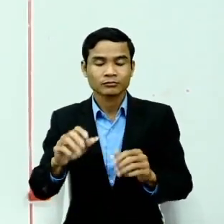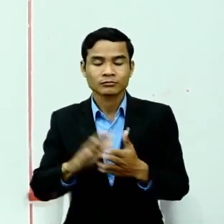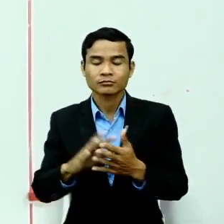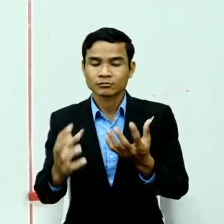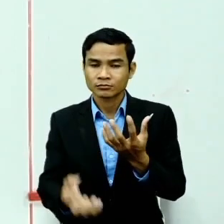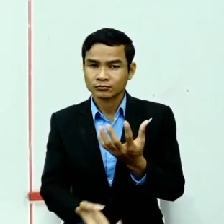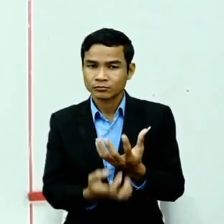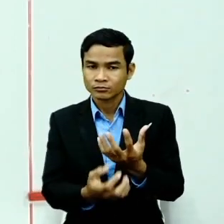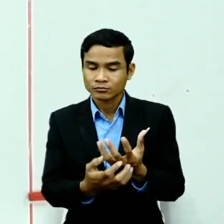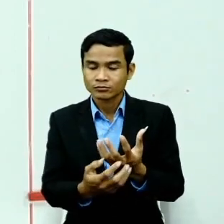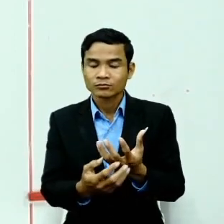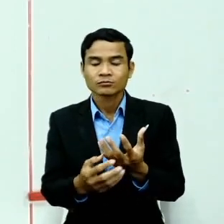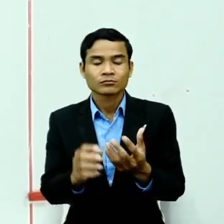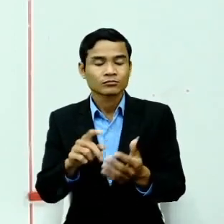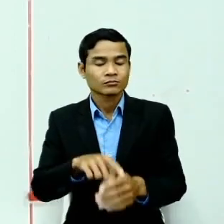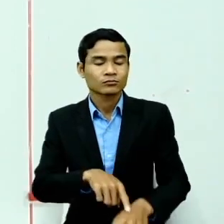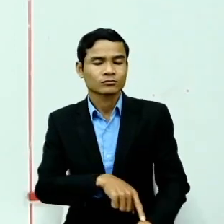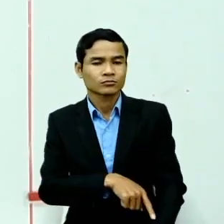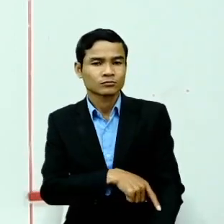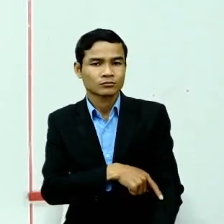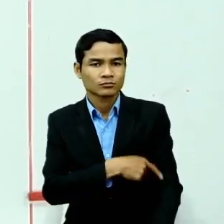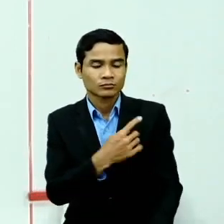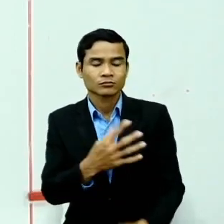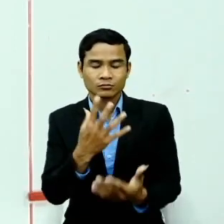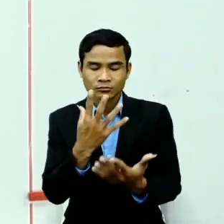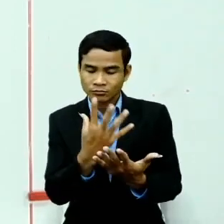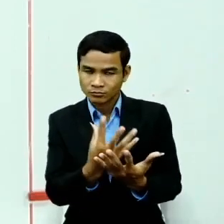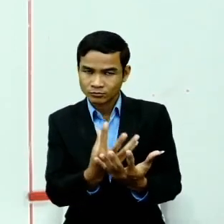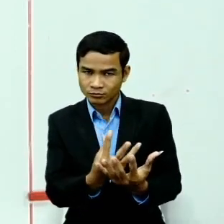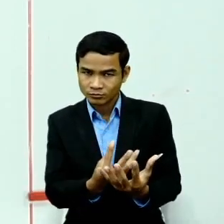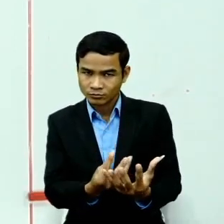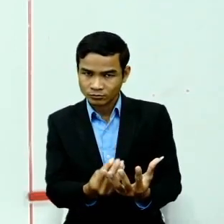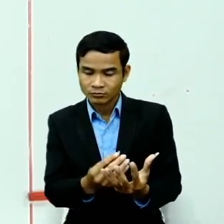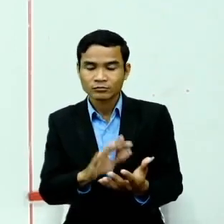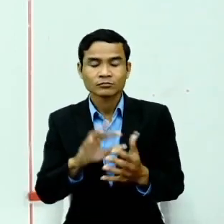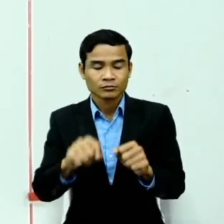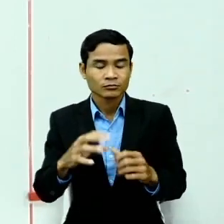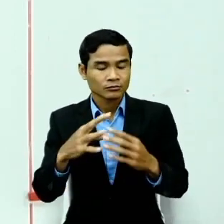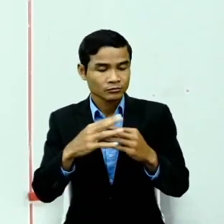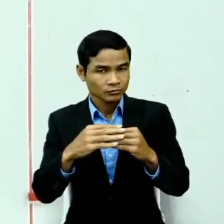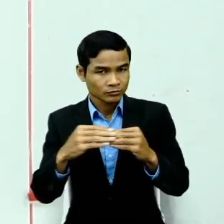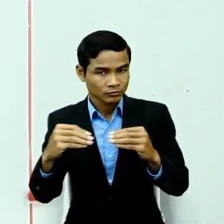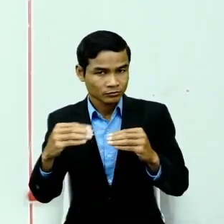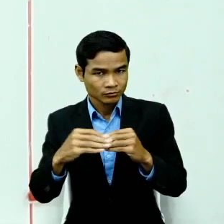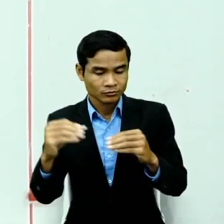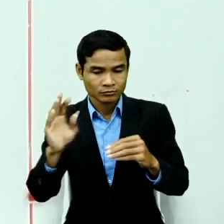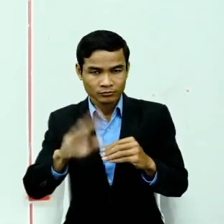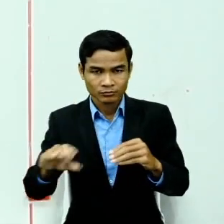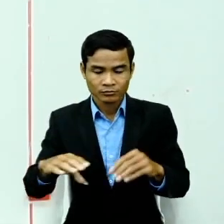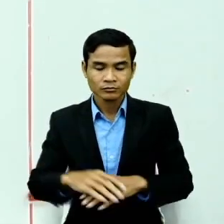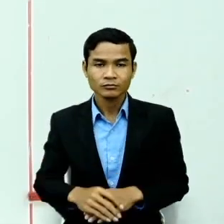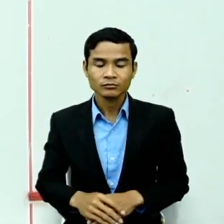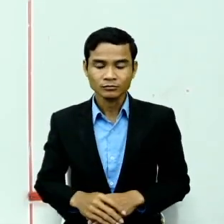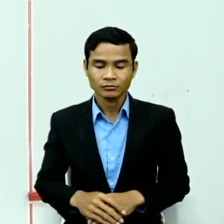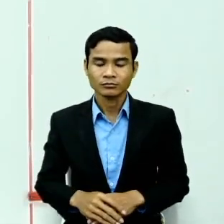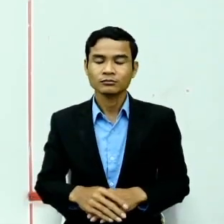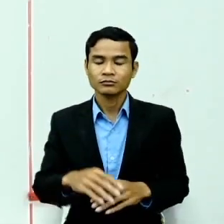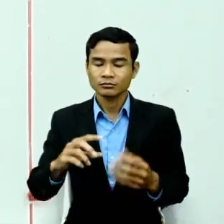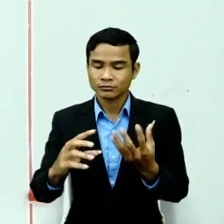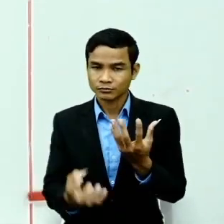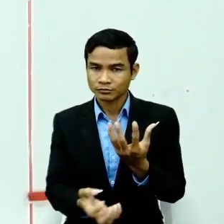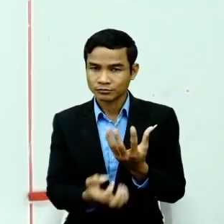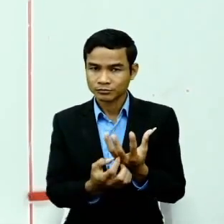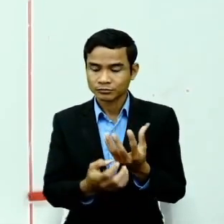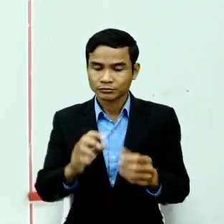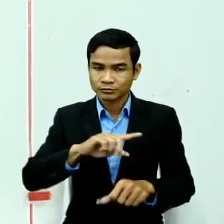tục ở phố dũ đầm bay ở rình rư rồ lùi chà mà đoàn tiện á con chà rụng ngoa